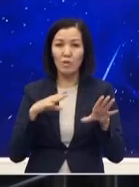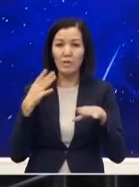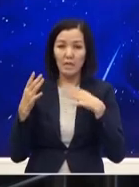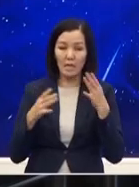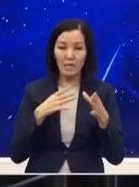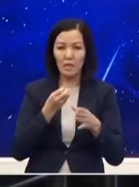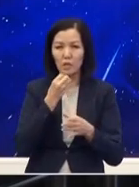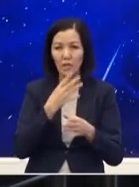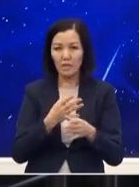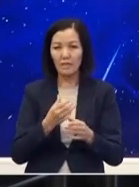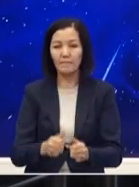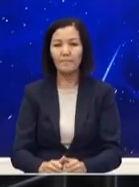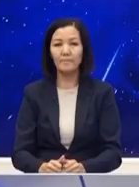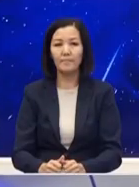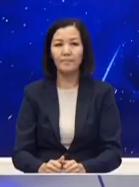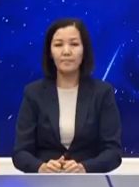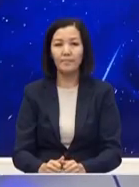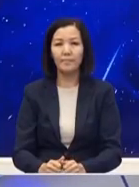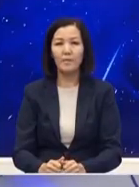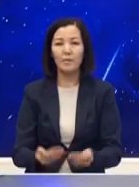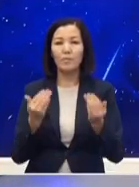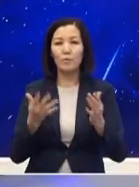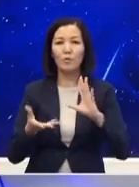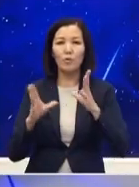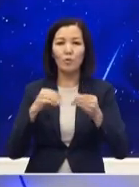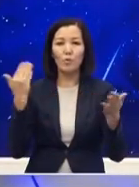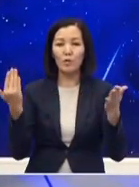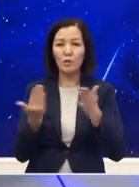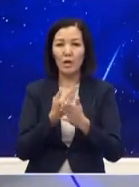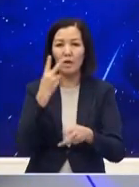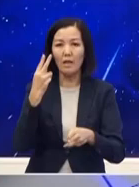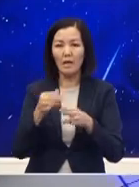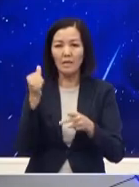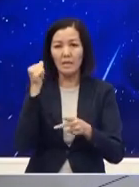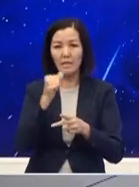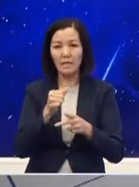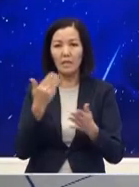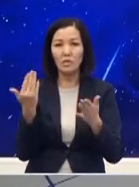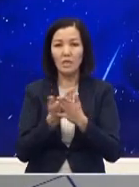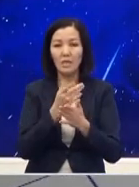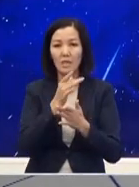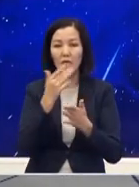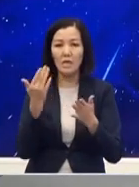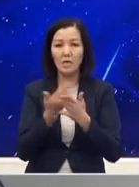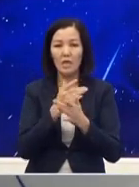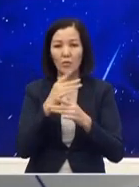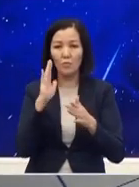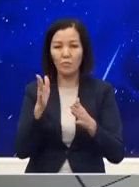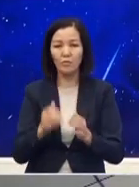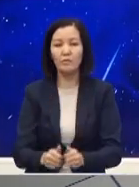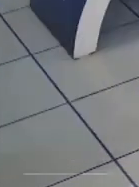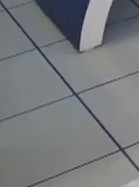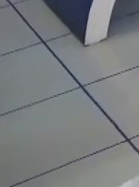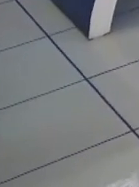бәрі жақсы. Қадірменді көрермен, бүгінгі айтар ақпараттар осы. Келер күні амандықта қалайық.